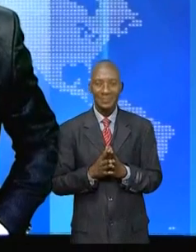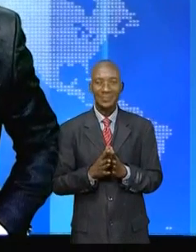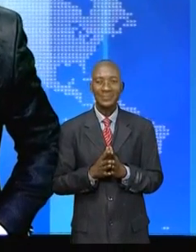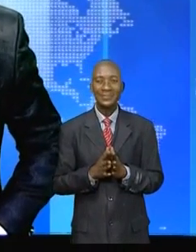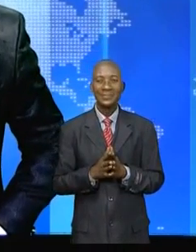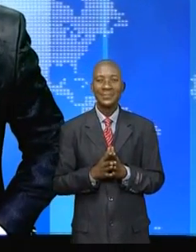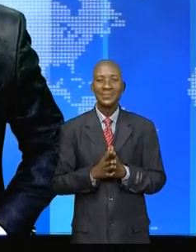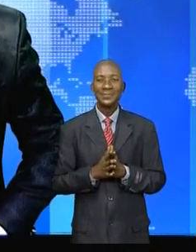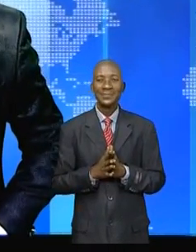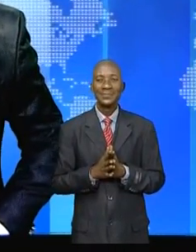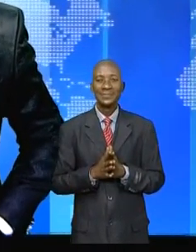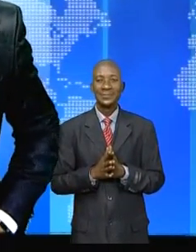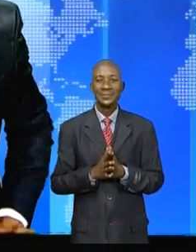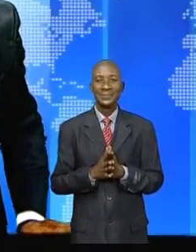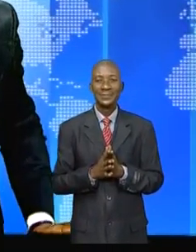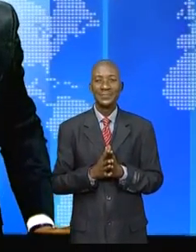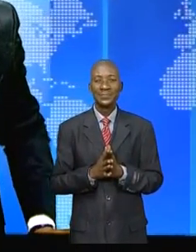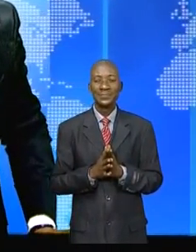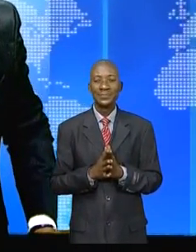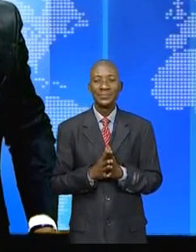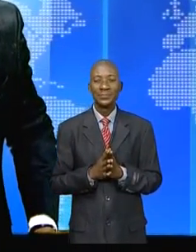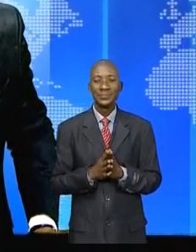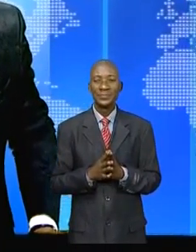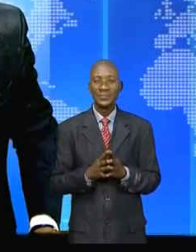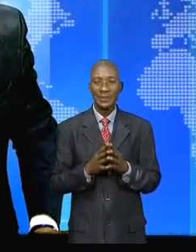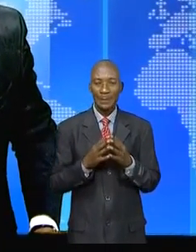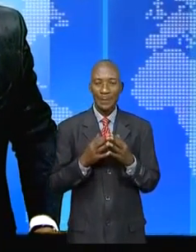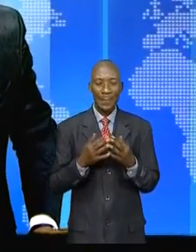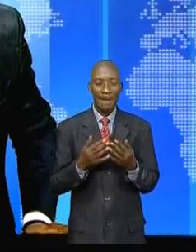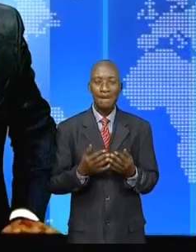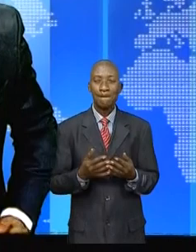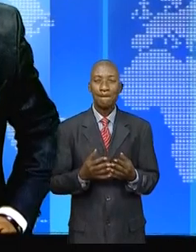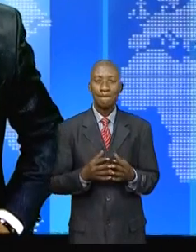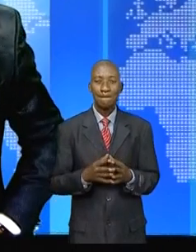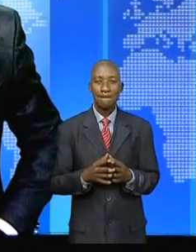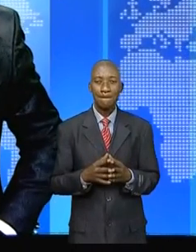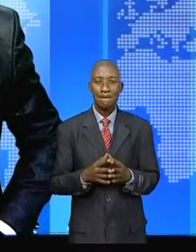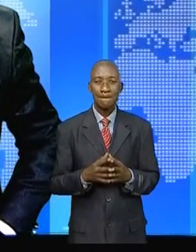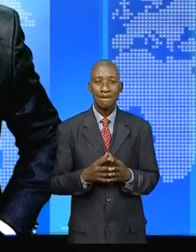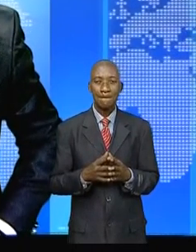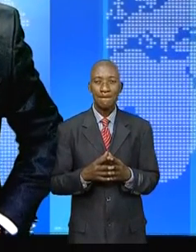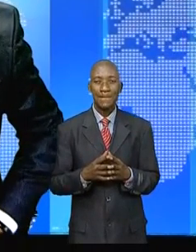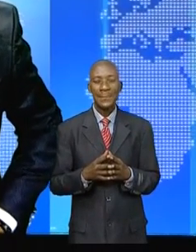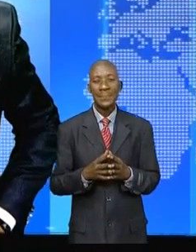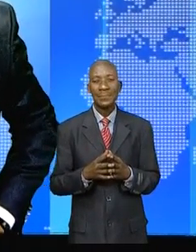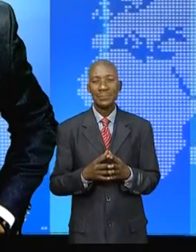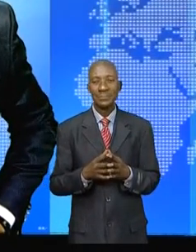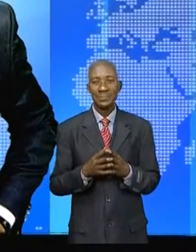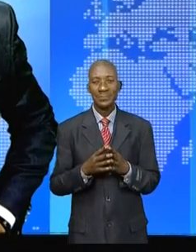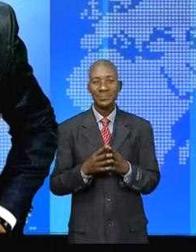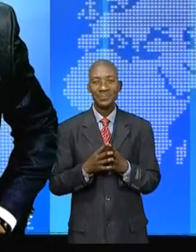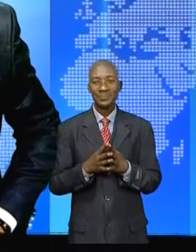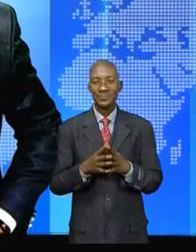chaque année comme étant la journée de la musique. Belle opportunité pour nous de vous souhaiter une bonne journée à travers cette